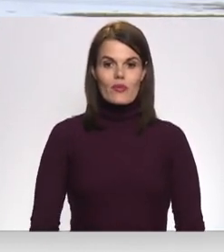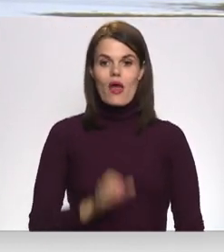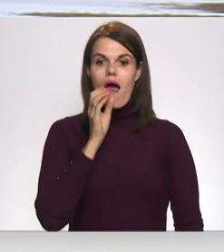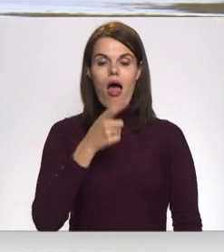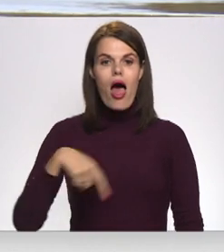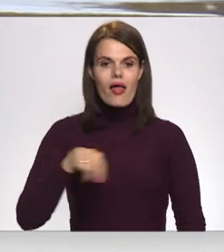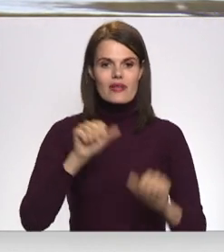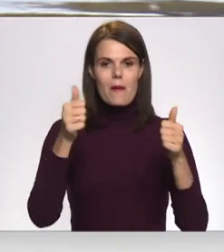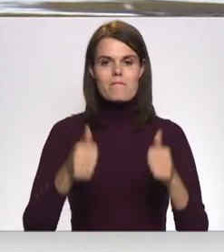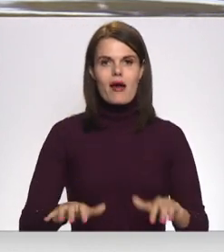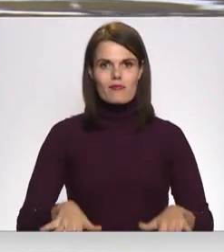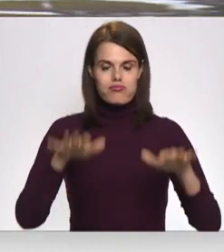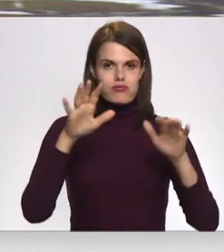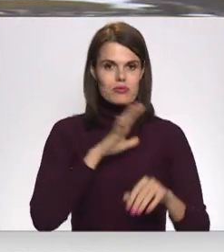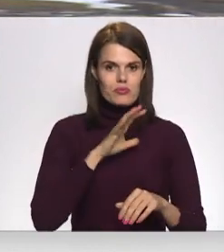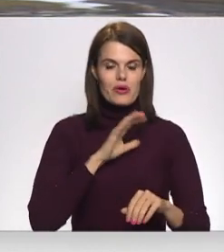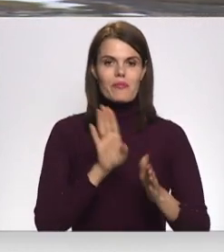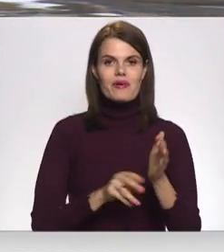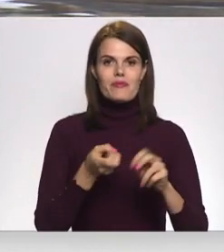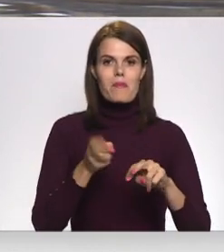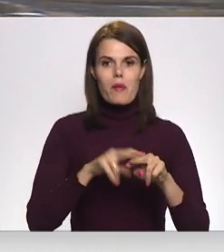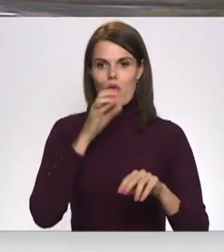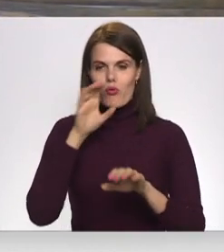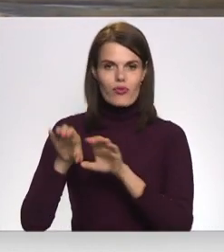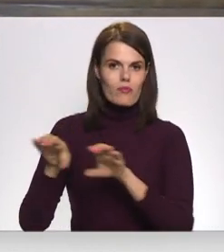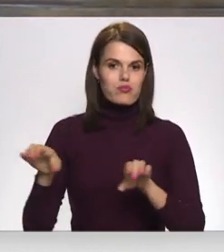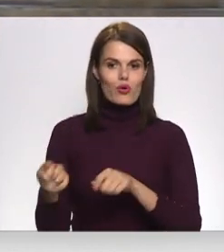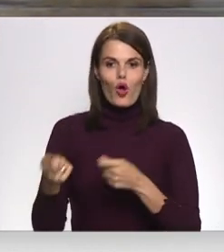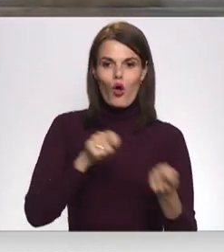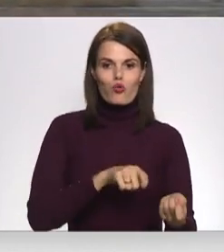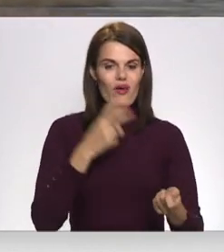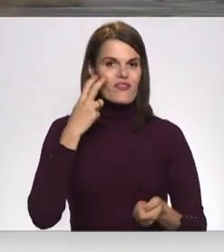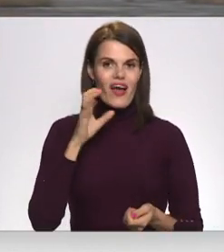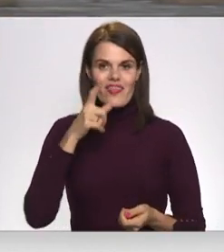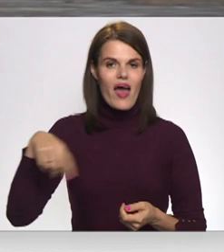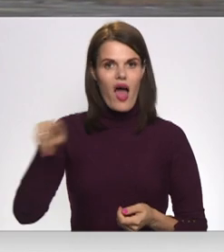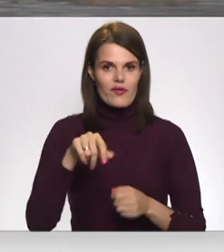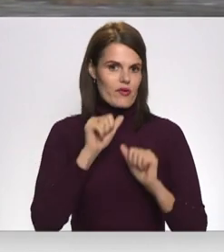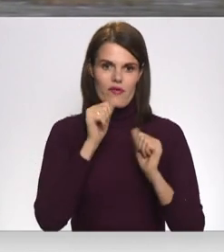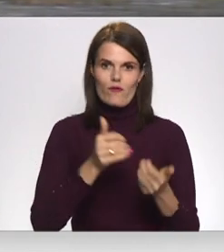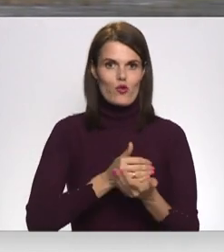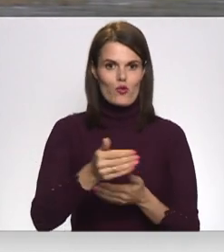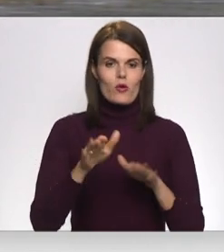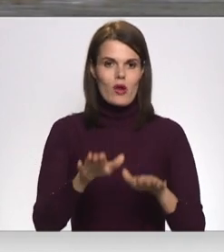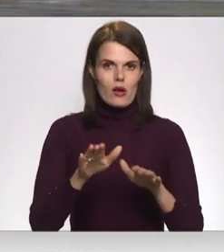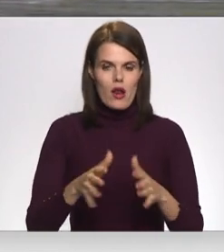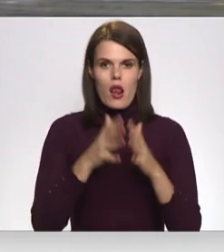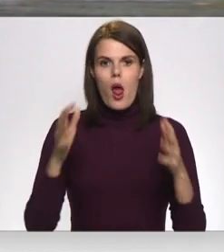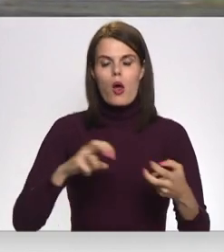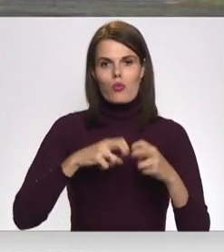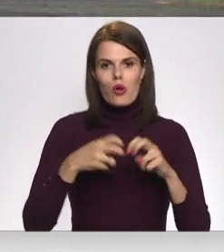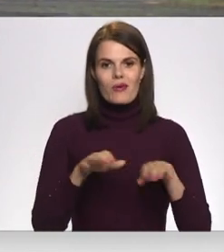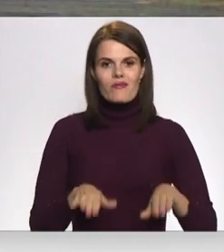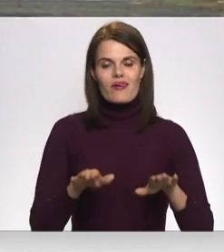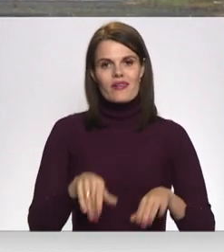ir mākslīgi uzpludināts un bez papildus ūdens saņemšanas no vecā ezera nav spējīgs eksistēt. Uz samilzu šo problēmu